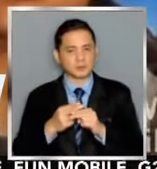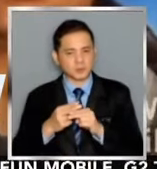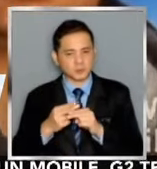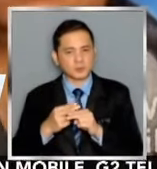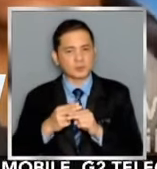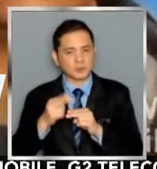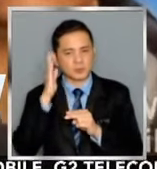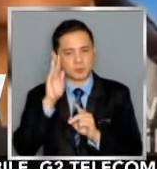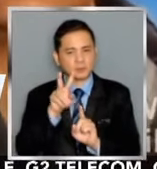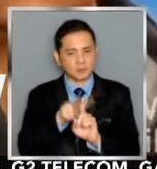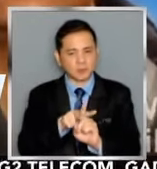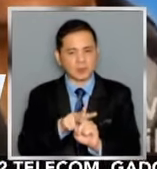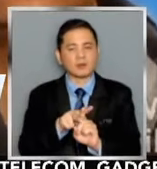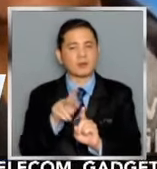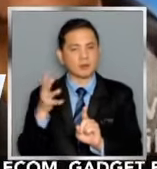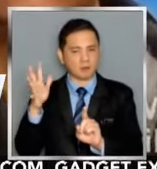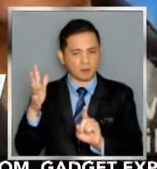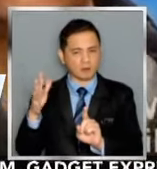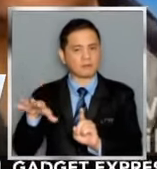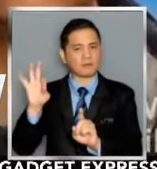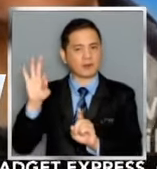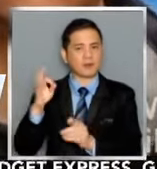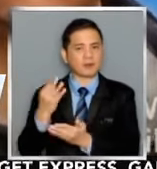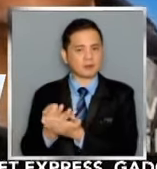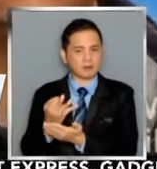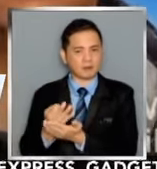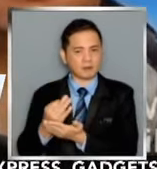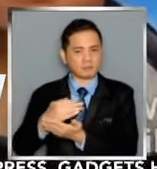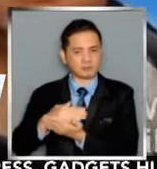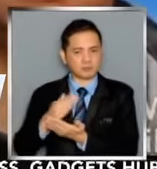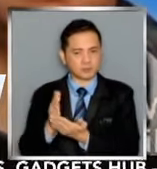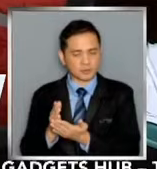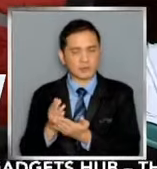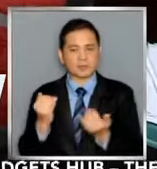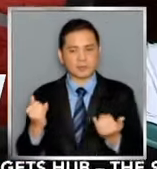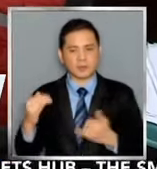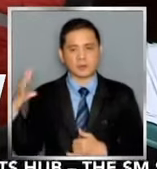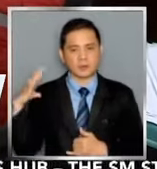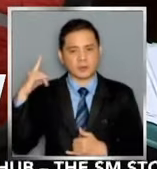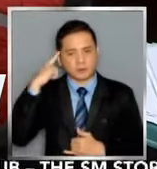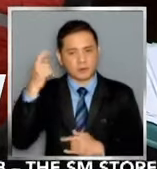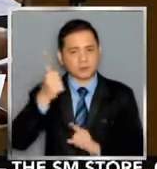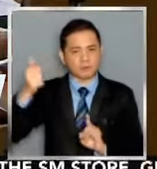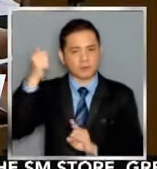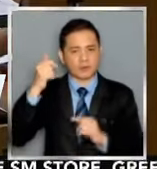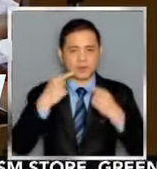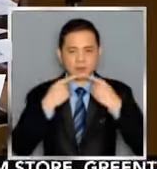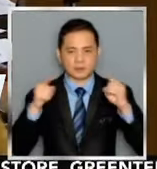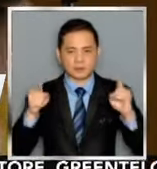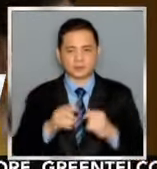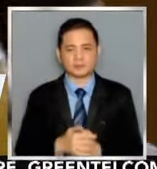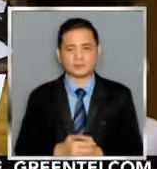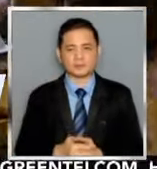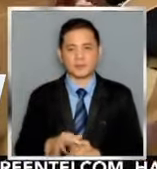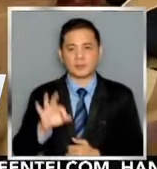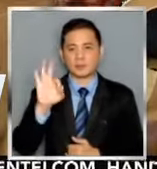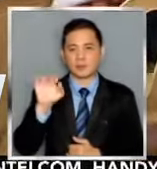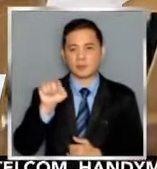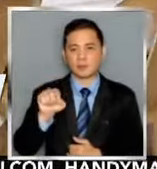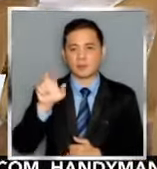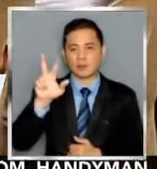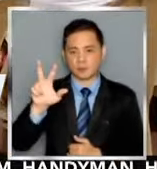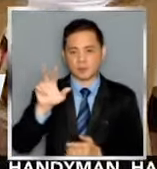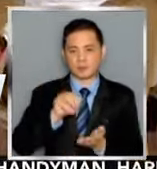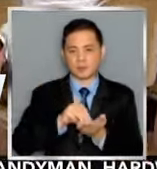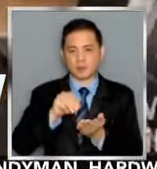source. Mm-hmm. So we're just waiting for the announcement from the balance. Nasa 9.3 million ang inaasang beneficiaries